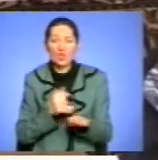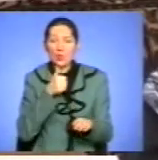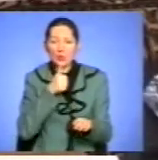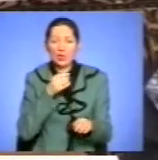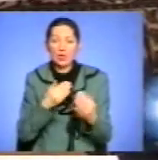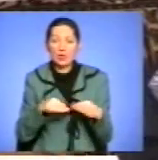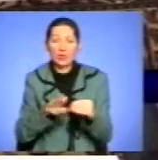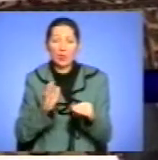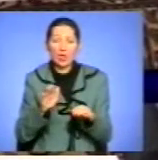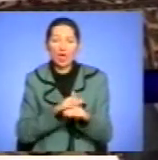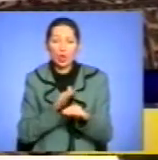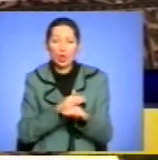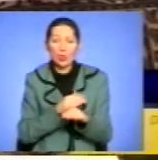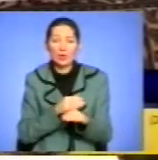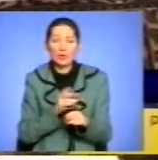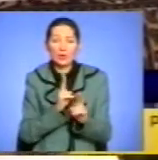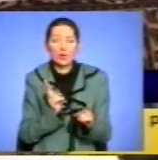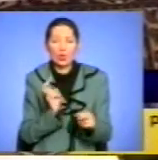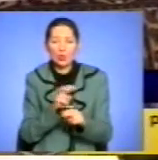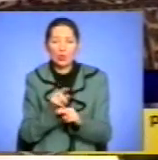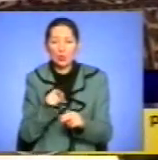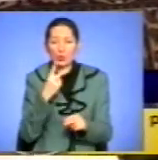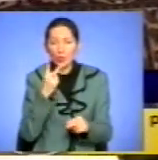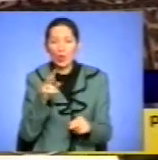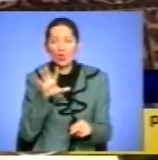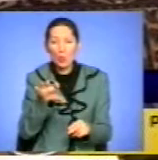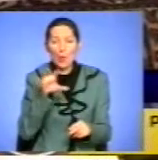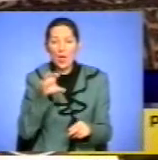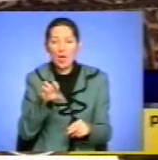зайшов, а тут вже бачу пес,